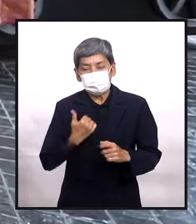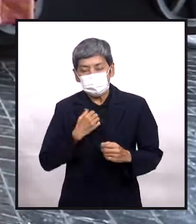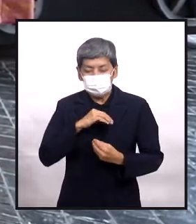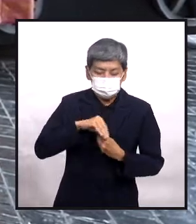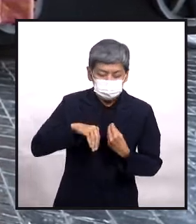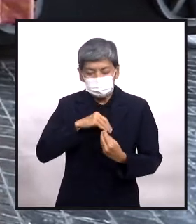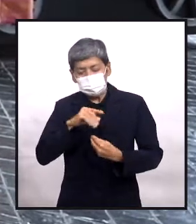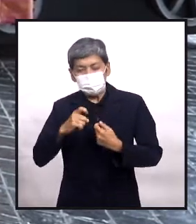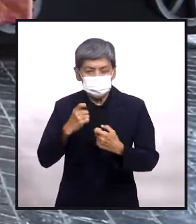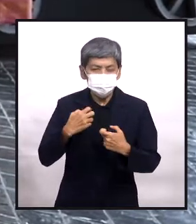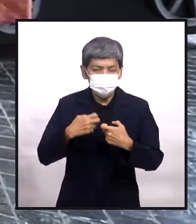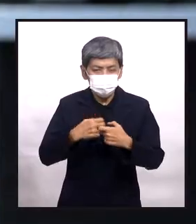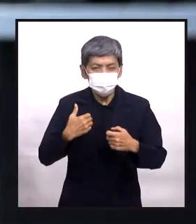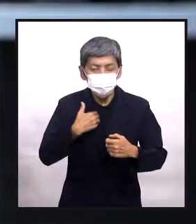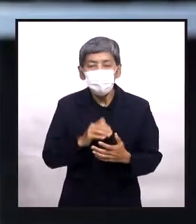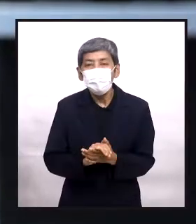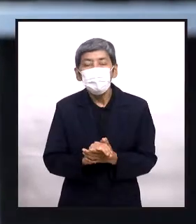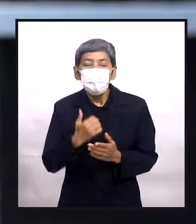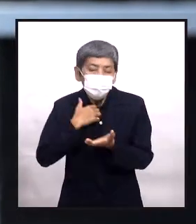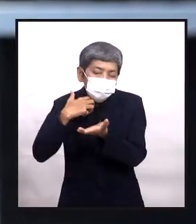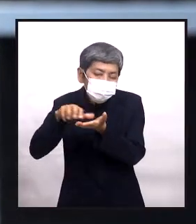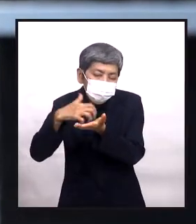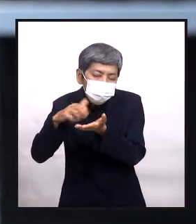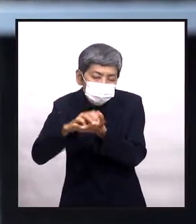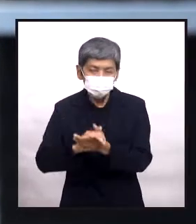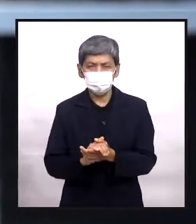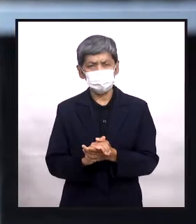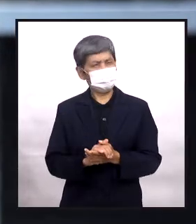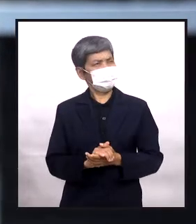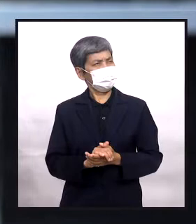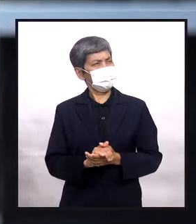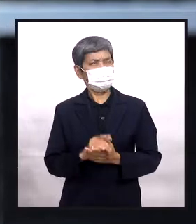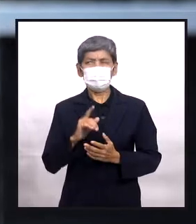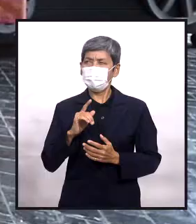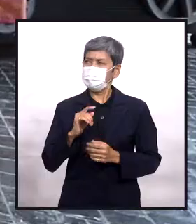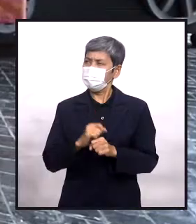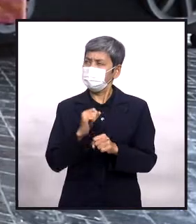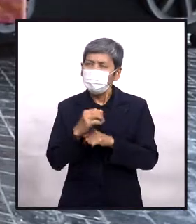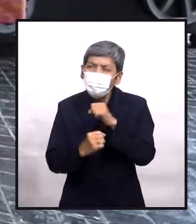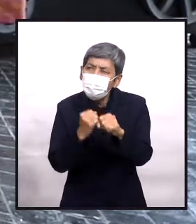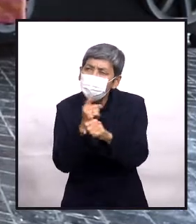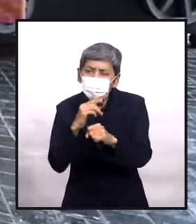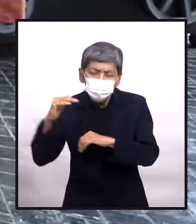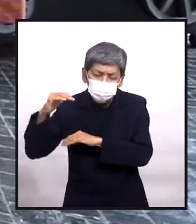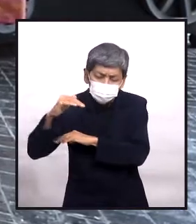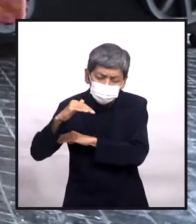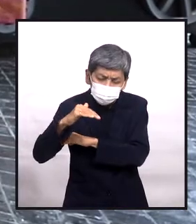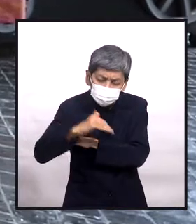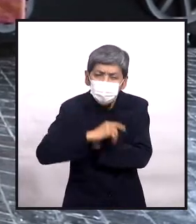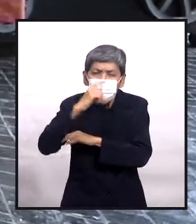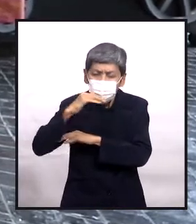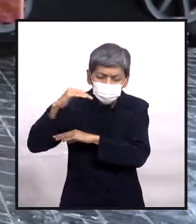สืออยู ่บอกเดี๋ยวนี้เล่าให้เด็กฟังบอกต้มยำกุ้งเด็กงงมันคือปีไหน เออ แปลว่าอันนี้